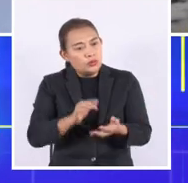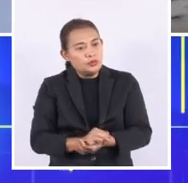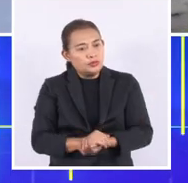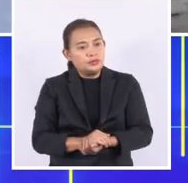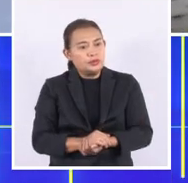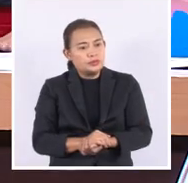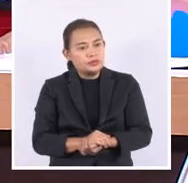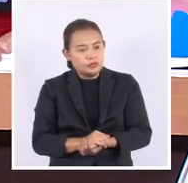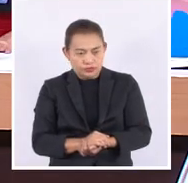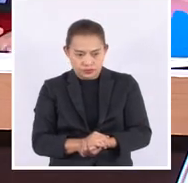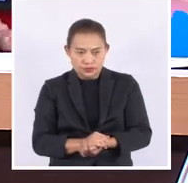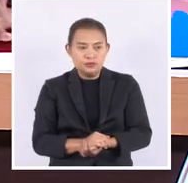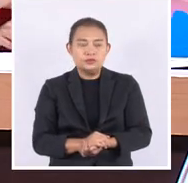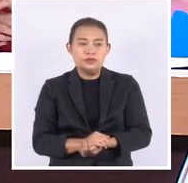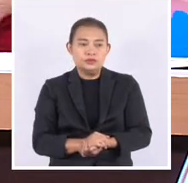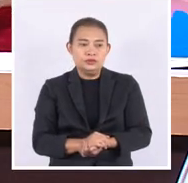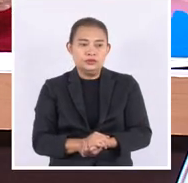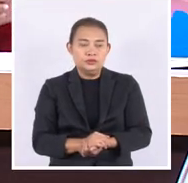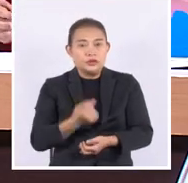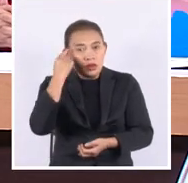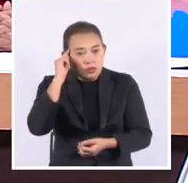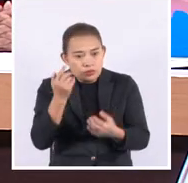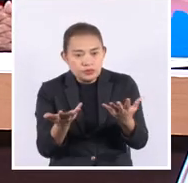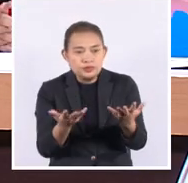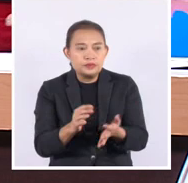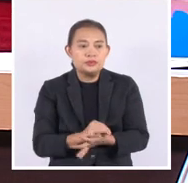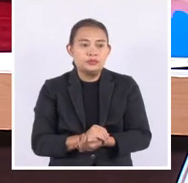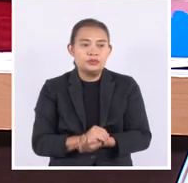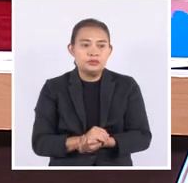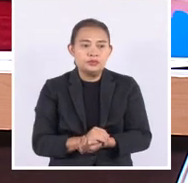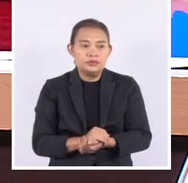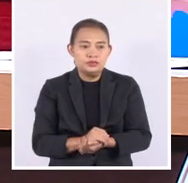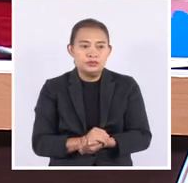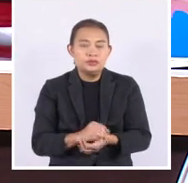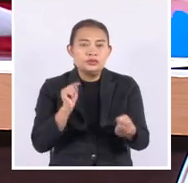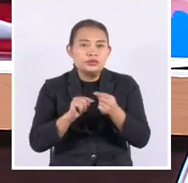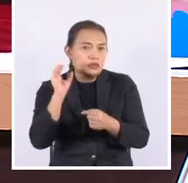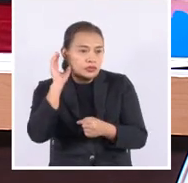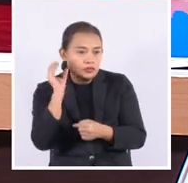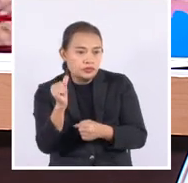จมส์นี่ชอบมากเลยแบบนี้ ชอบมากไม่เชื่อแต่อย่าลบหลู่แต่ก็เชื่อไว้นิดนึงใช้วิจารณญาณด้วย